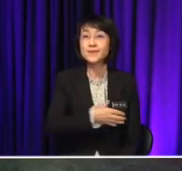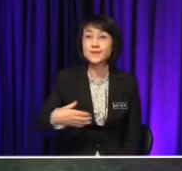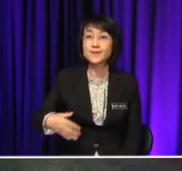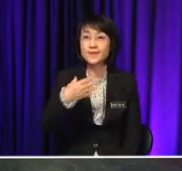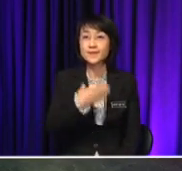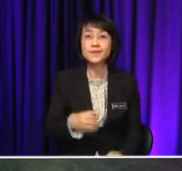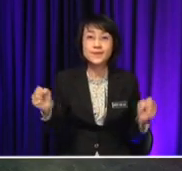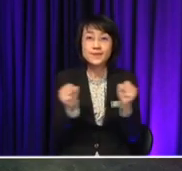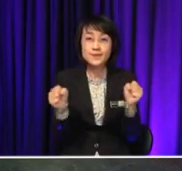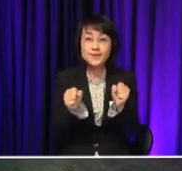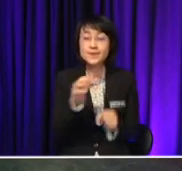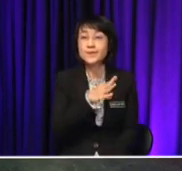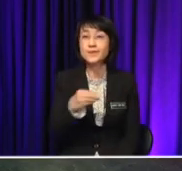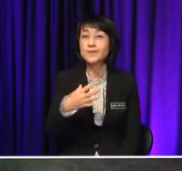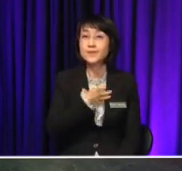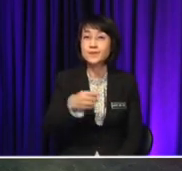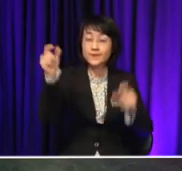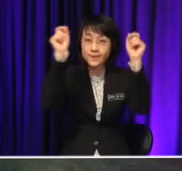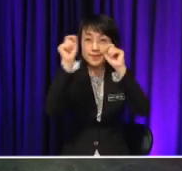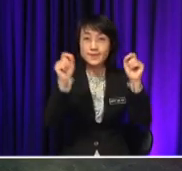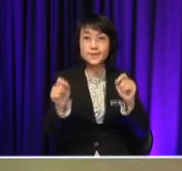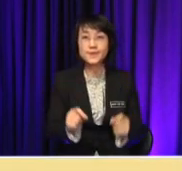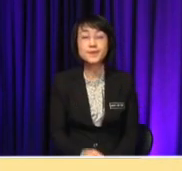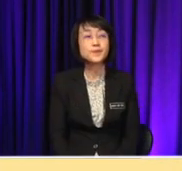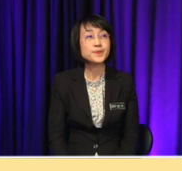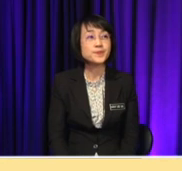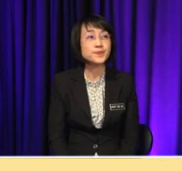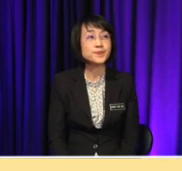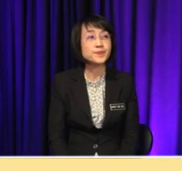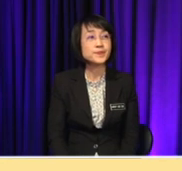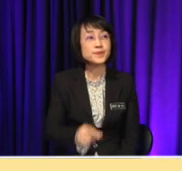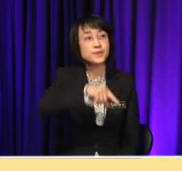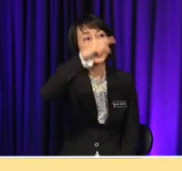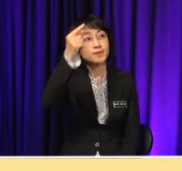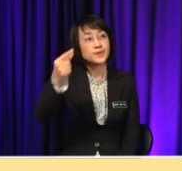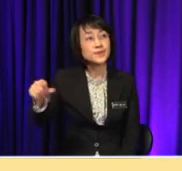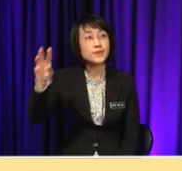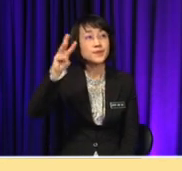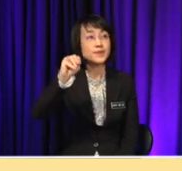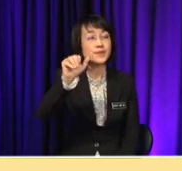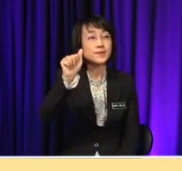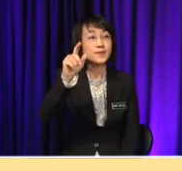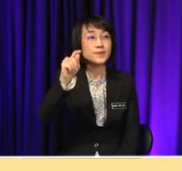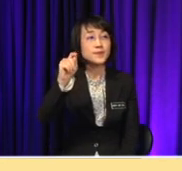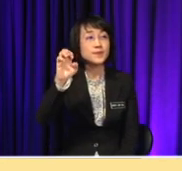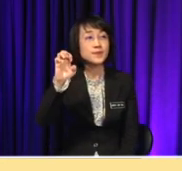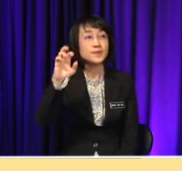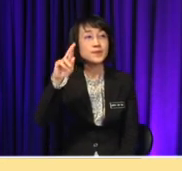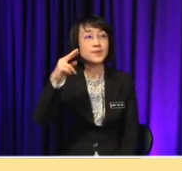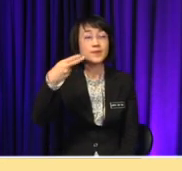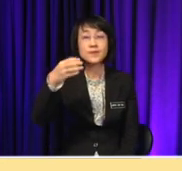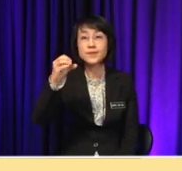bandara F nih antara lokasi tarikan pancung tamu ya di Gunung metafon Betul tak tahu betul saya Sebut nih Puncak